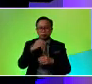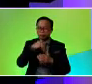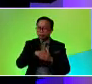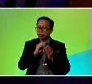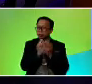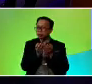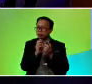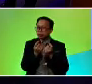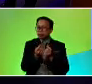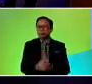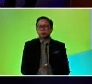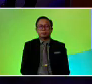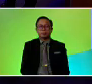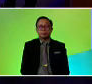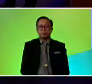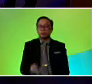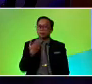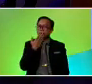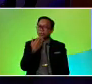tes ya Nah